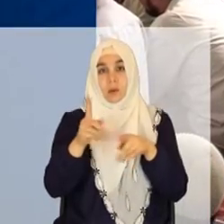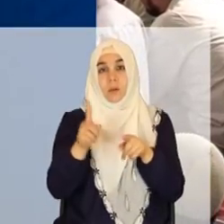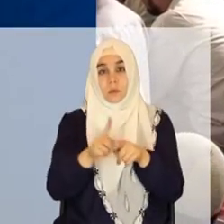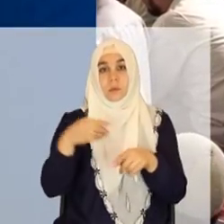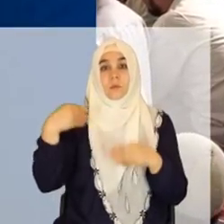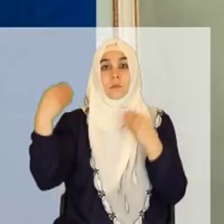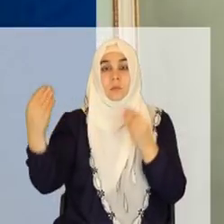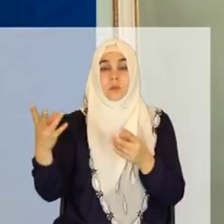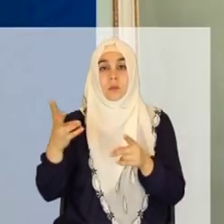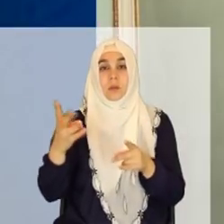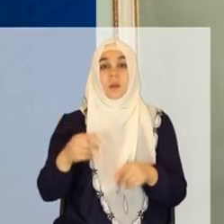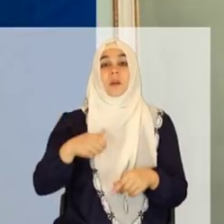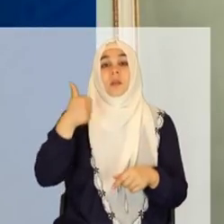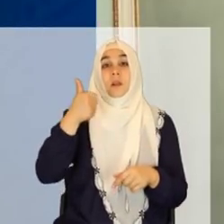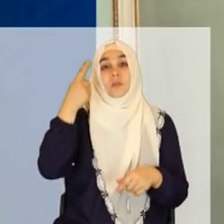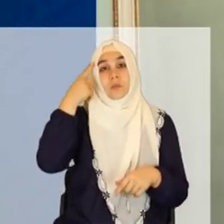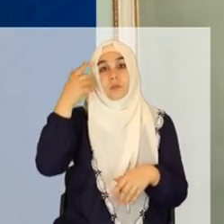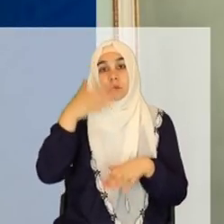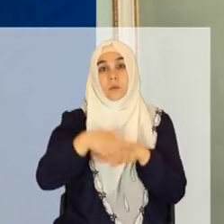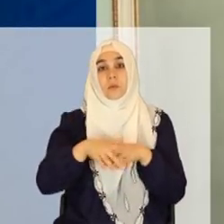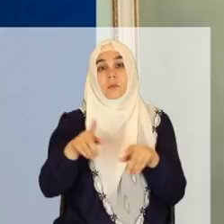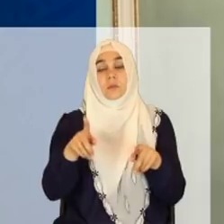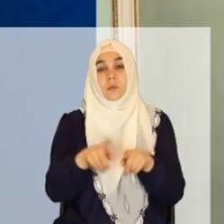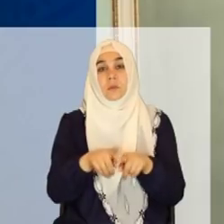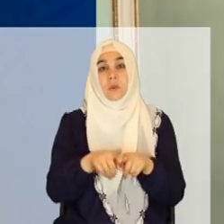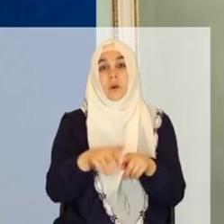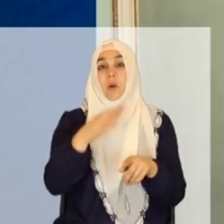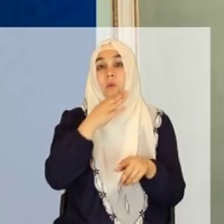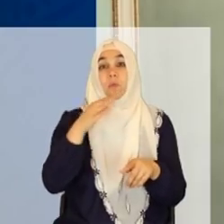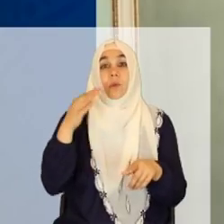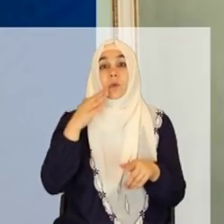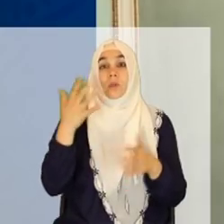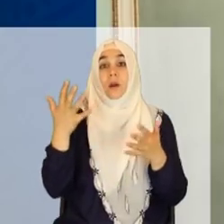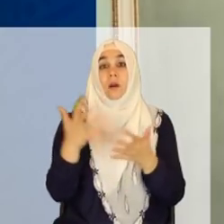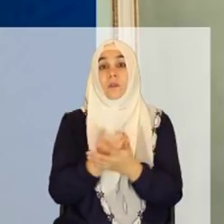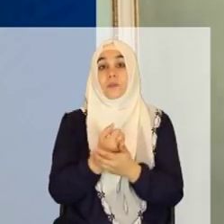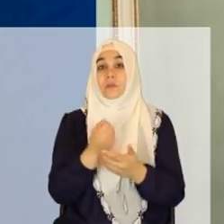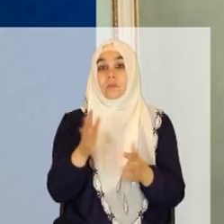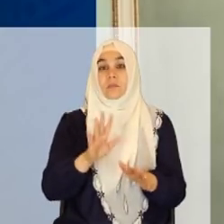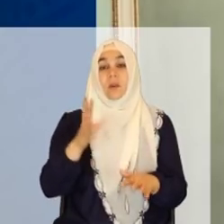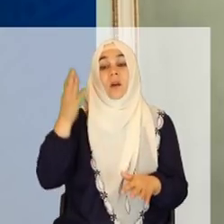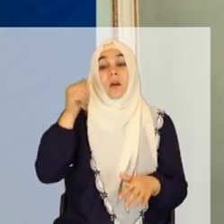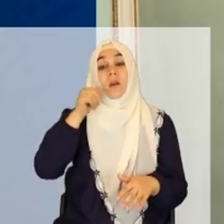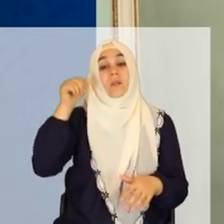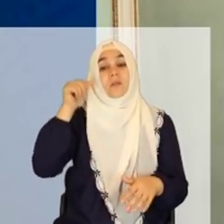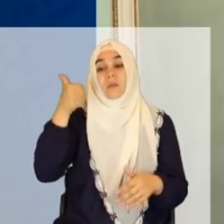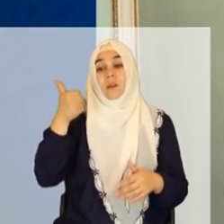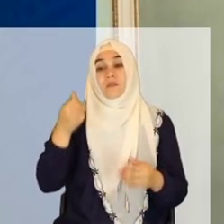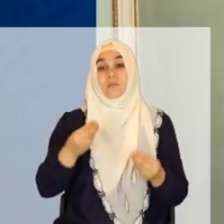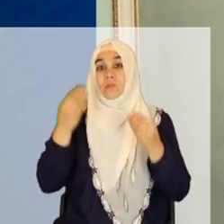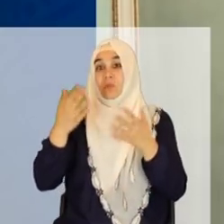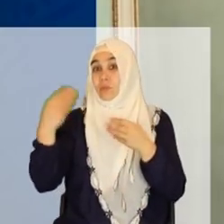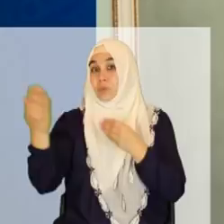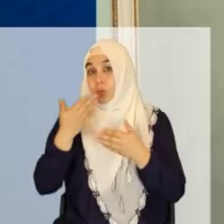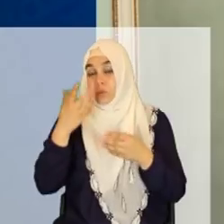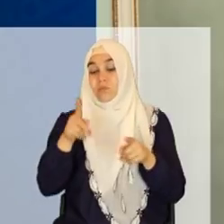beriladi. Yana yaxshi tushunib qo'yish kerakki, ko'proq hosilni chiqmaganiga avvalgi sanani ushurini bermagan sabab